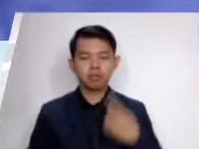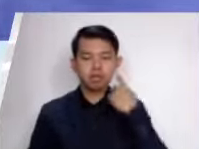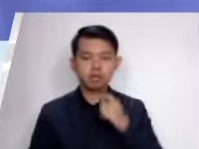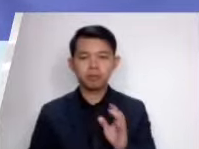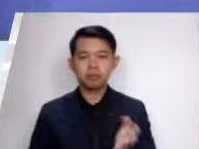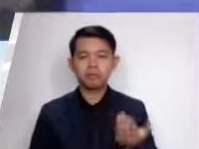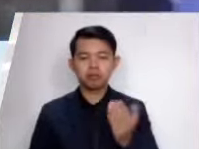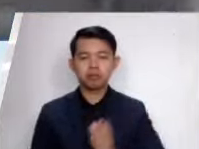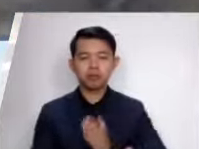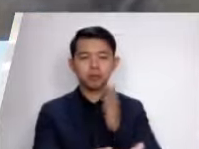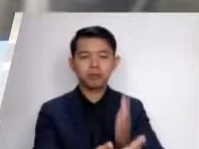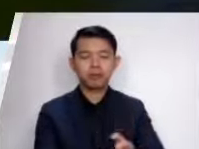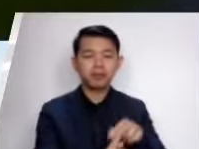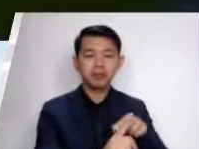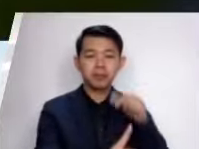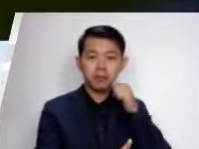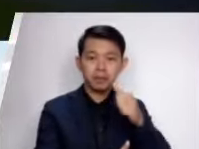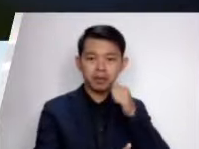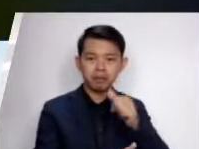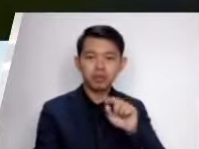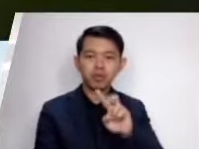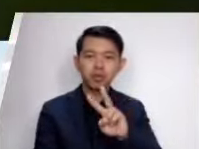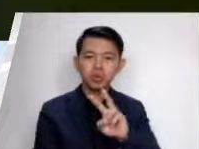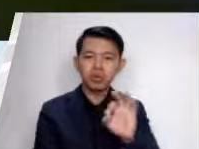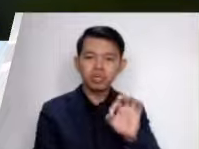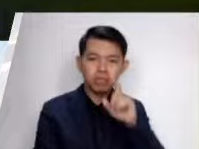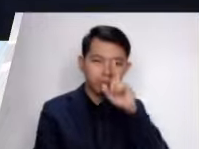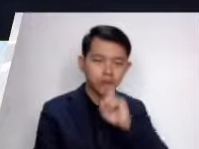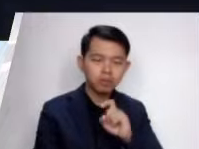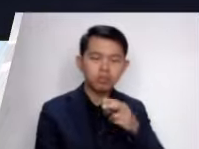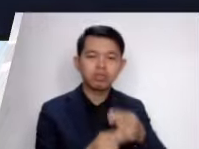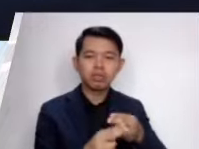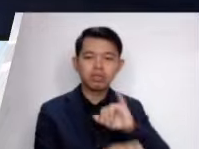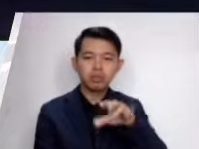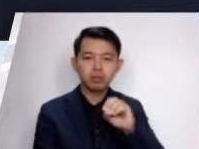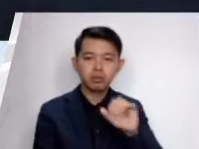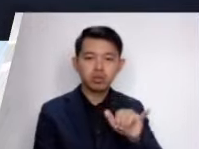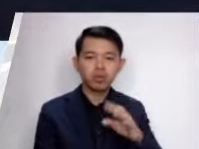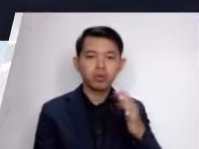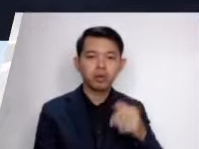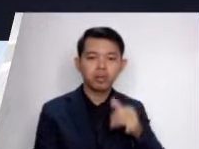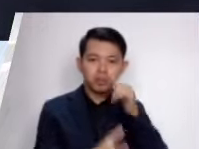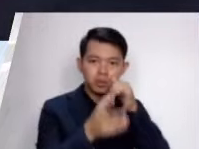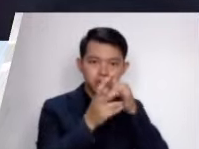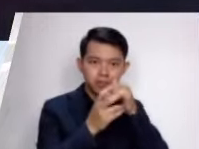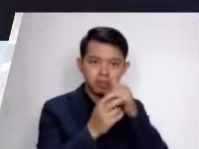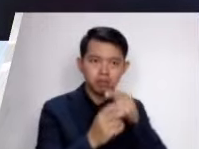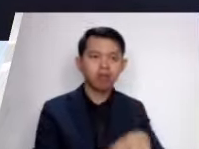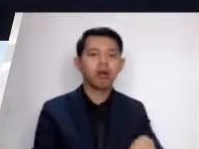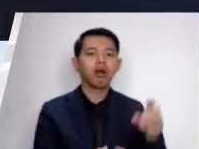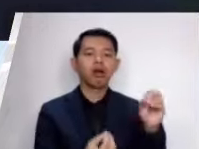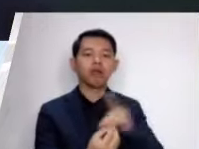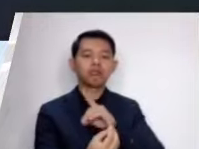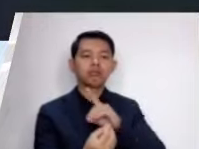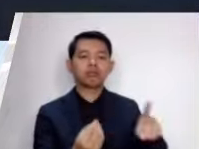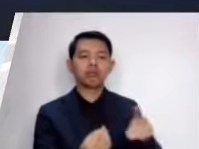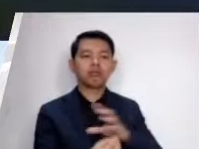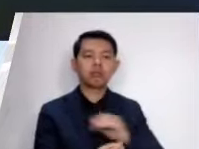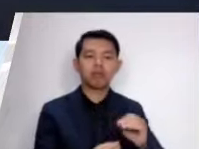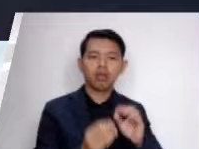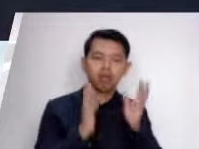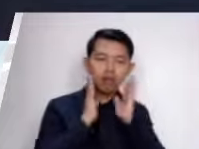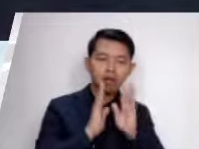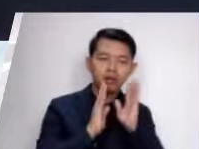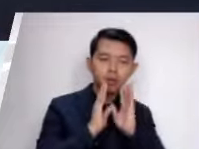ang 29-anyos na si Joy Gutierrez. Siya ang pasaherong nakaranas umano ng diskriminasyon at pamamahiya sa kamay ng isang driver